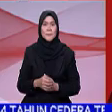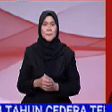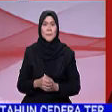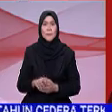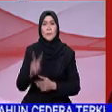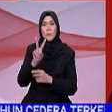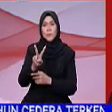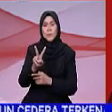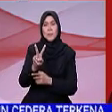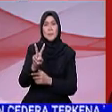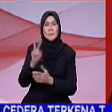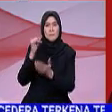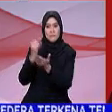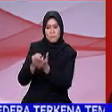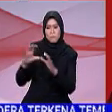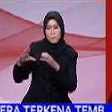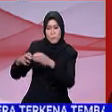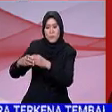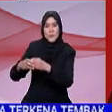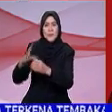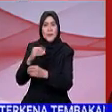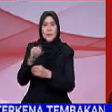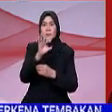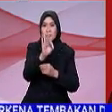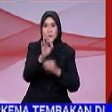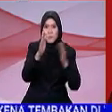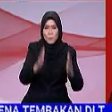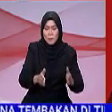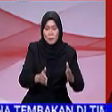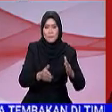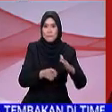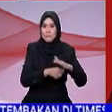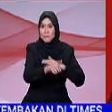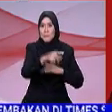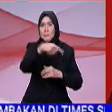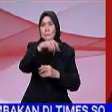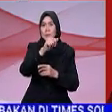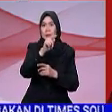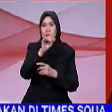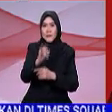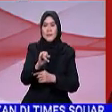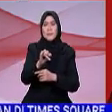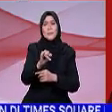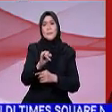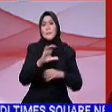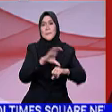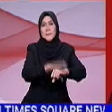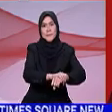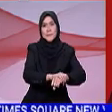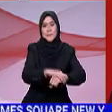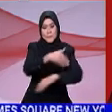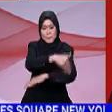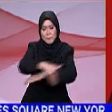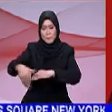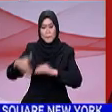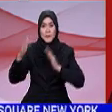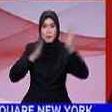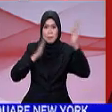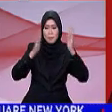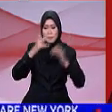Dua tekong darat tempatan bersama 9 pendatang asing tanpa izin parti ditahan di sempadan